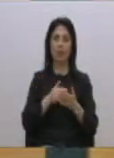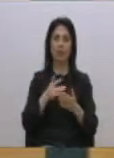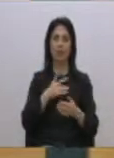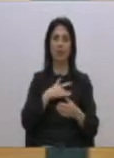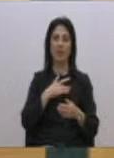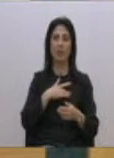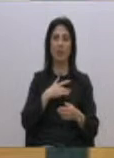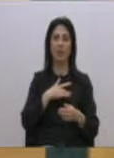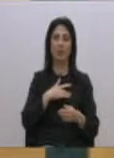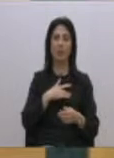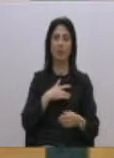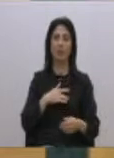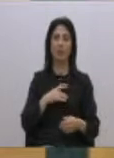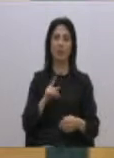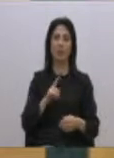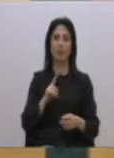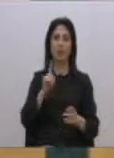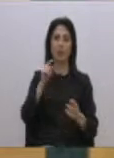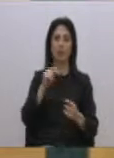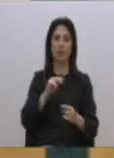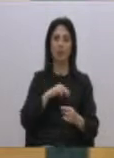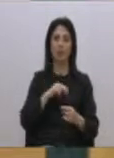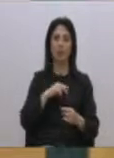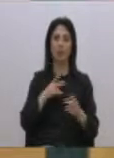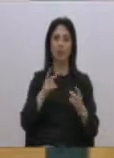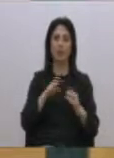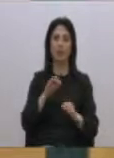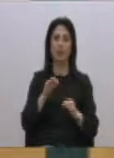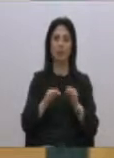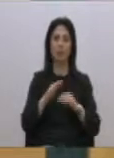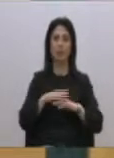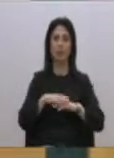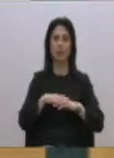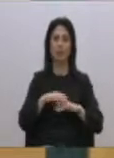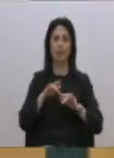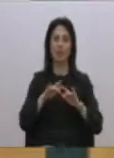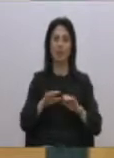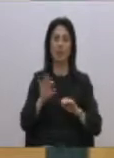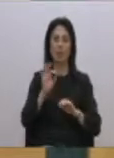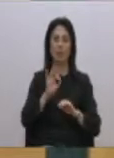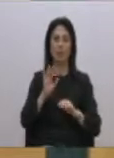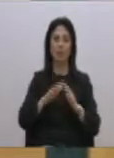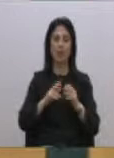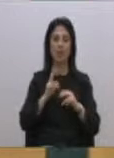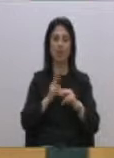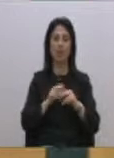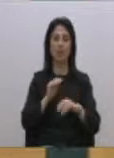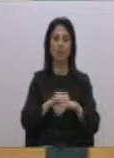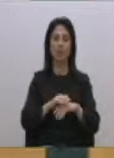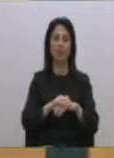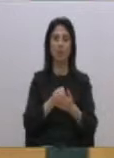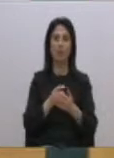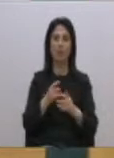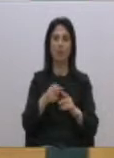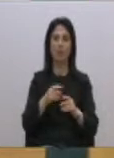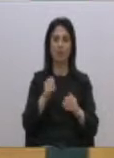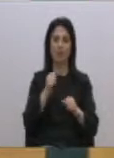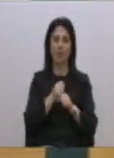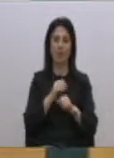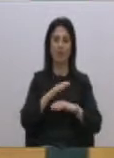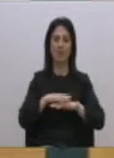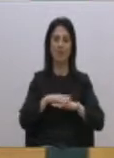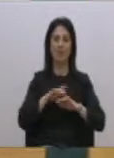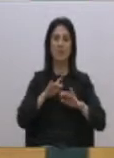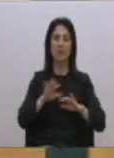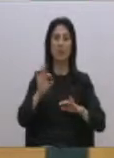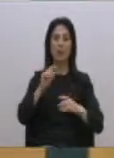varaudi. Rom შესაბამის თანამდებობას დარჩენით მოსამართლე დისციპლინური სამართალმების პროცესში ხელშეუშლის მტკიცებულების მოპოვებას, გავლენა დისციპლინური